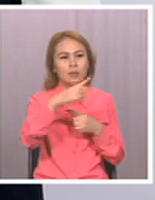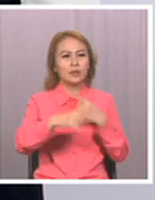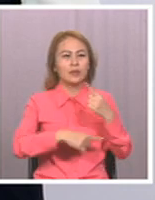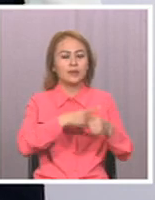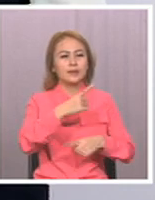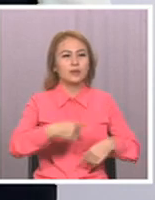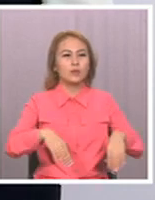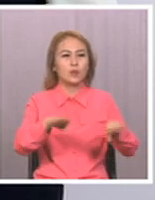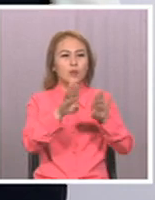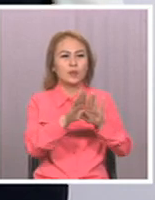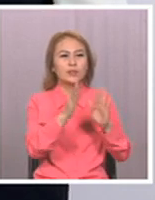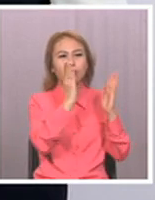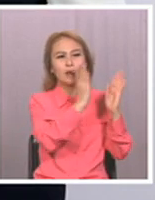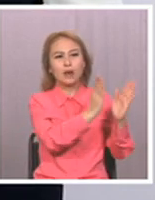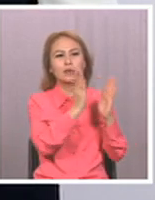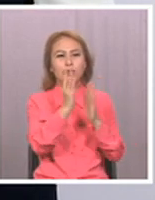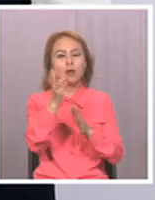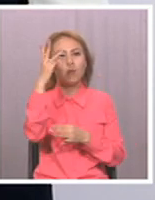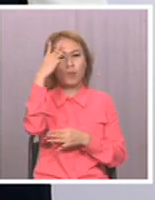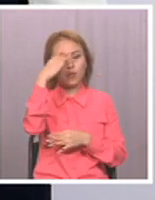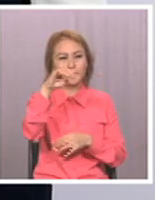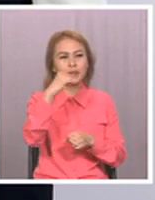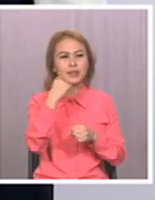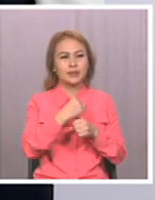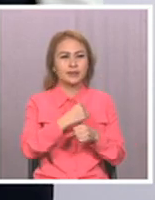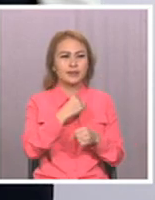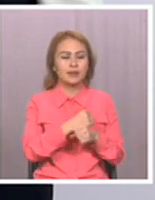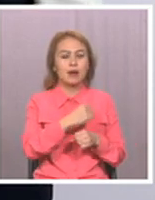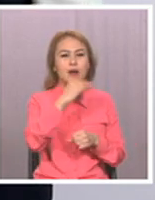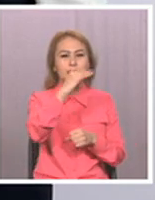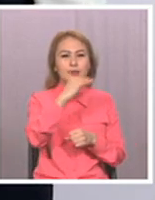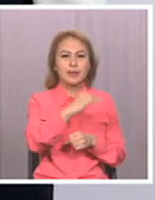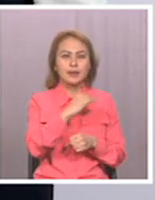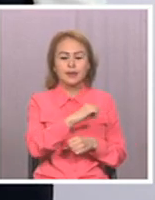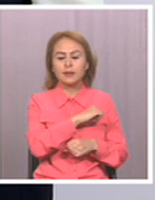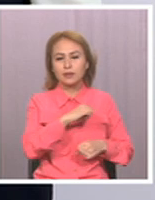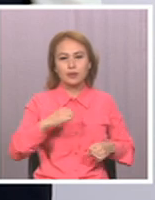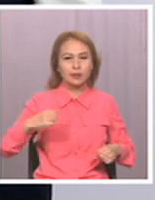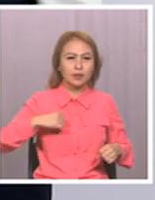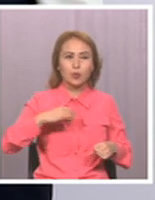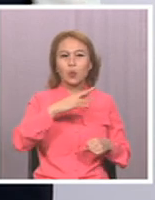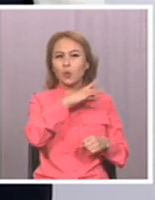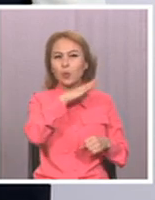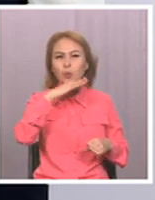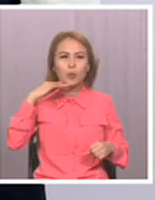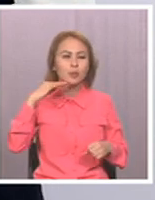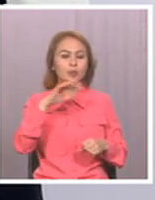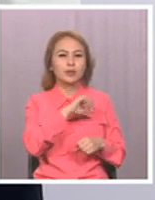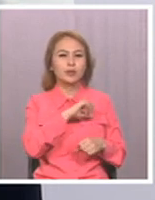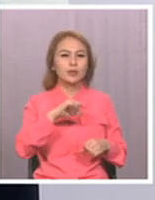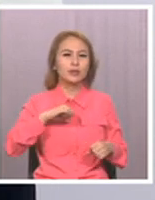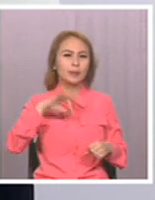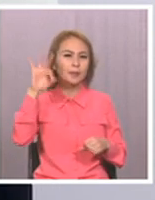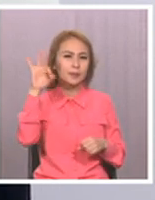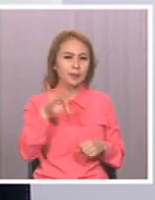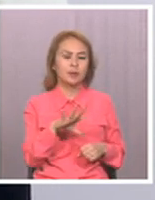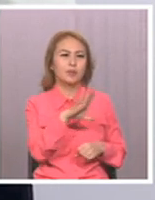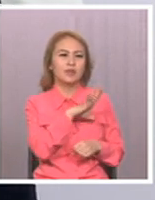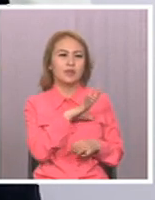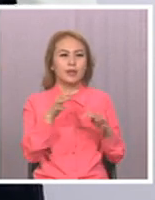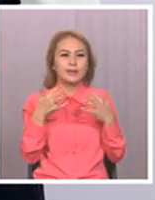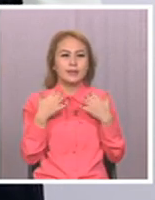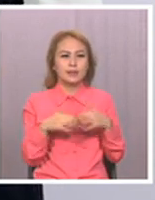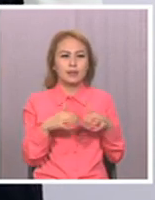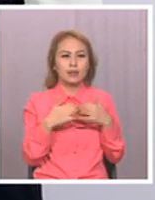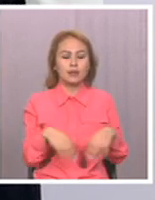осы қатардың модасы, яғни қатардағы ең көп немесе ең жиі кездесетін сан. Бұл